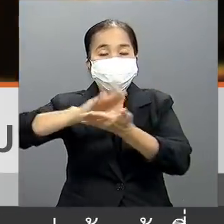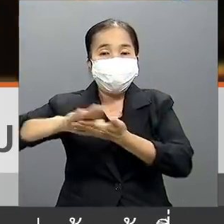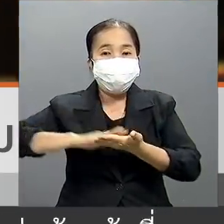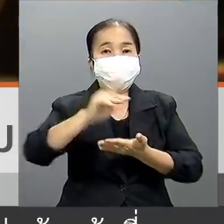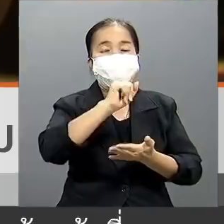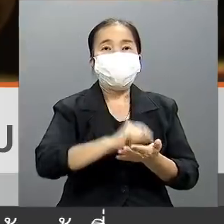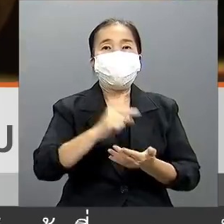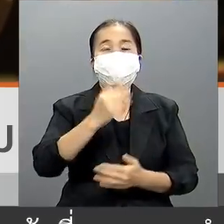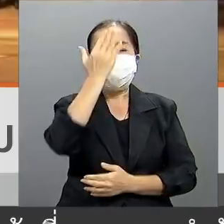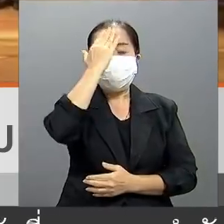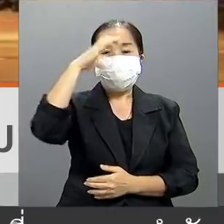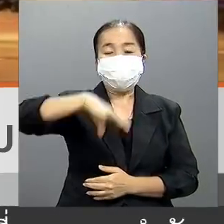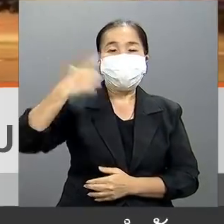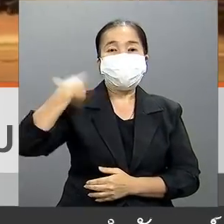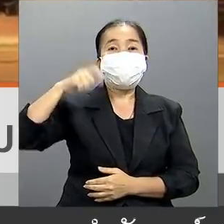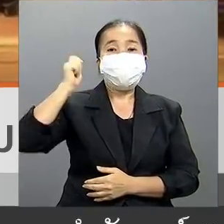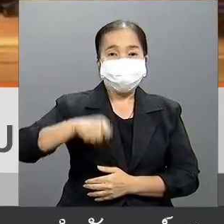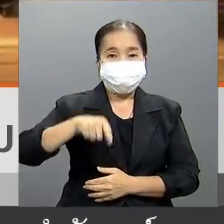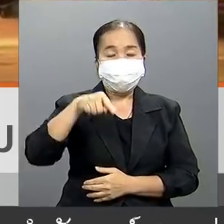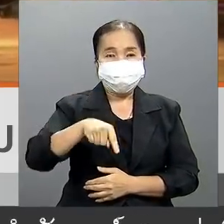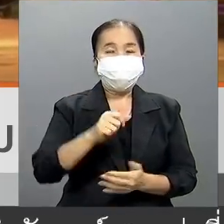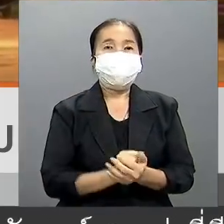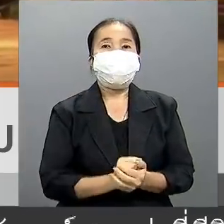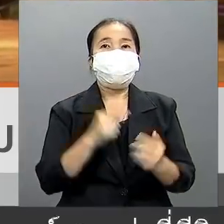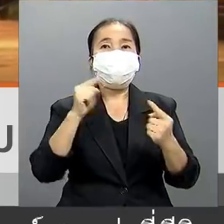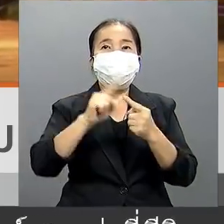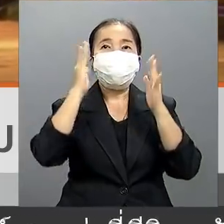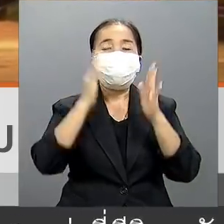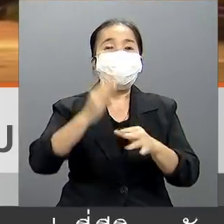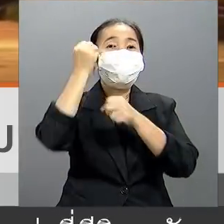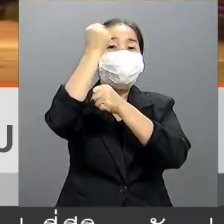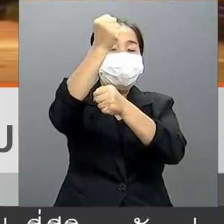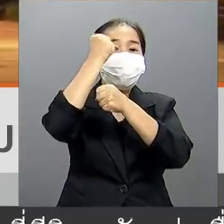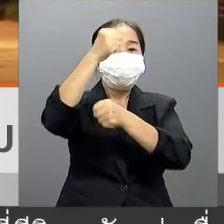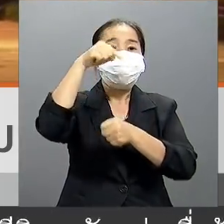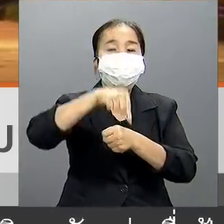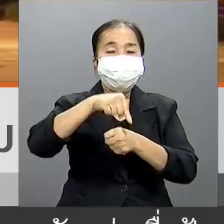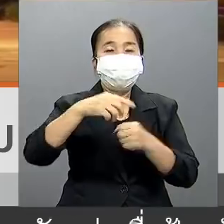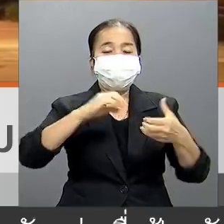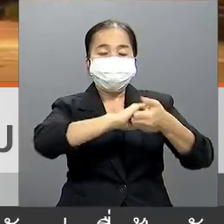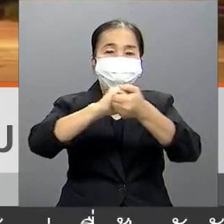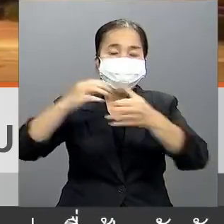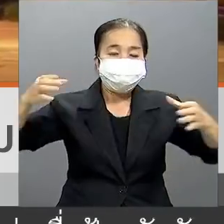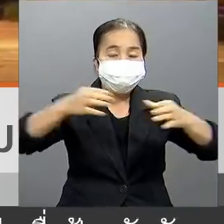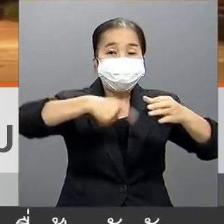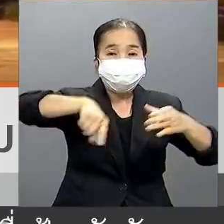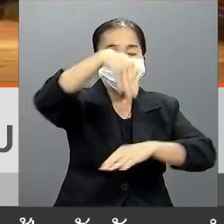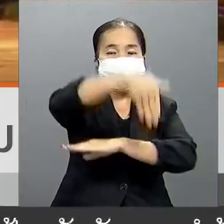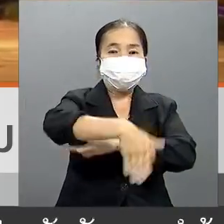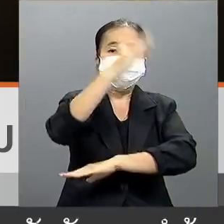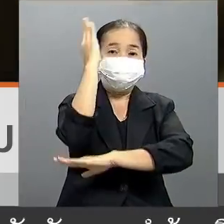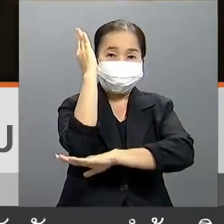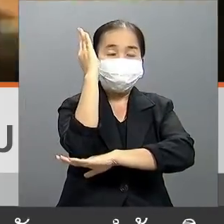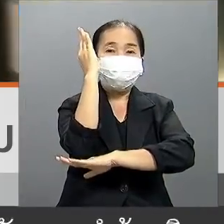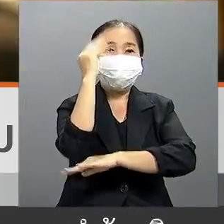ถนนรัชดาภิเษกนะครับถึงกรณีที่ผู้ชุมนุมกลุ่มรีเดมนัดรวมตัวกันบริเวณอนุสาวรีย์ชัยสมรภูมิและเ